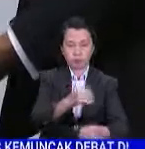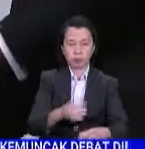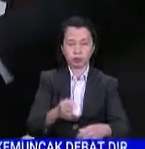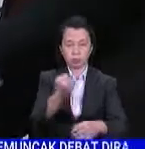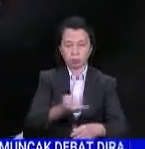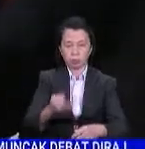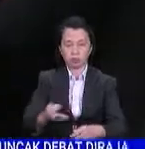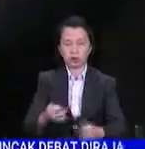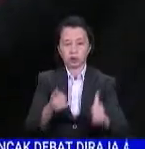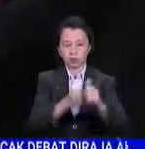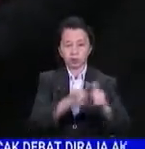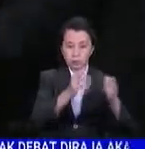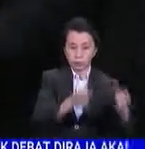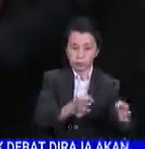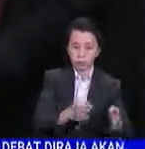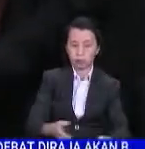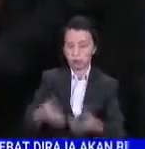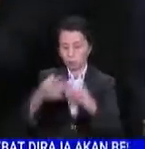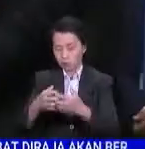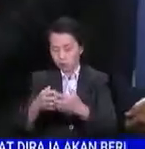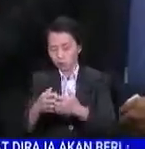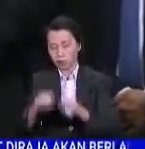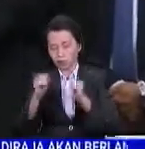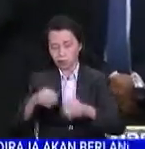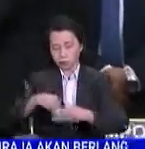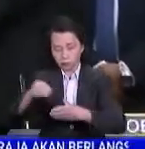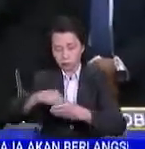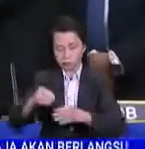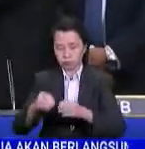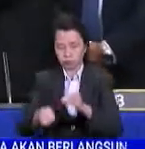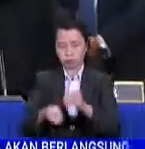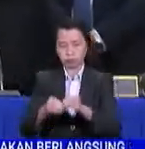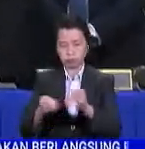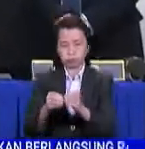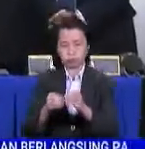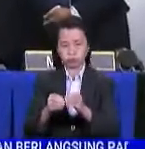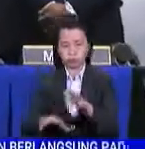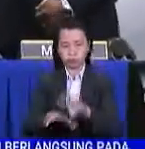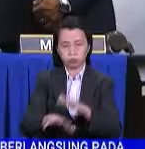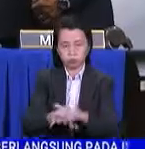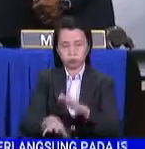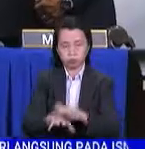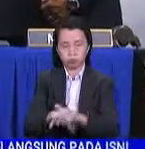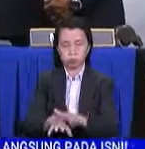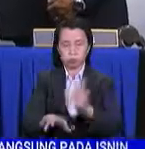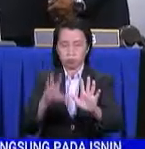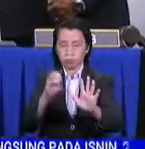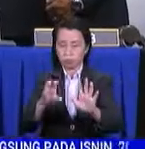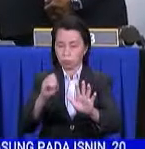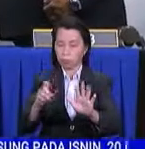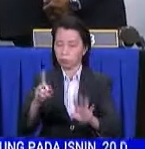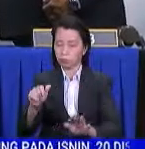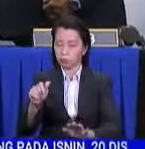infrastruktur. Fasa pertama kilang itu dapat menghasilkan kapasiti pengeluaran 500,000 tan setahun.